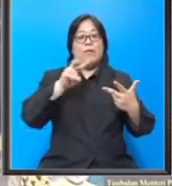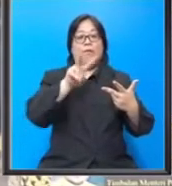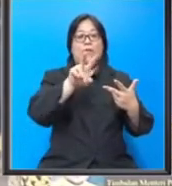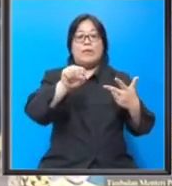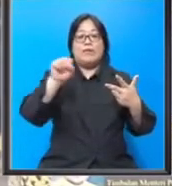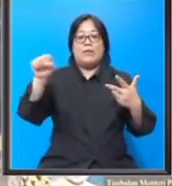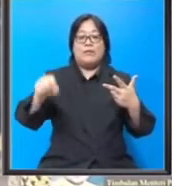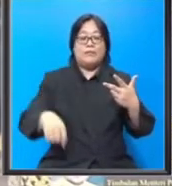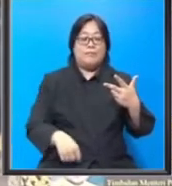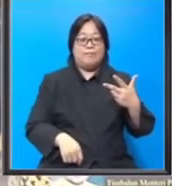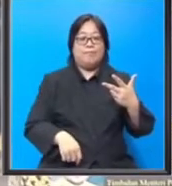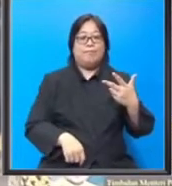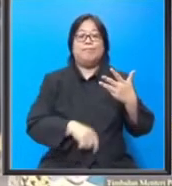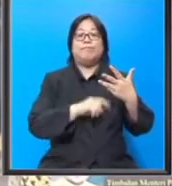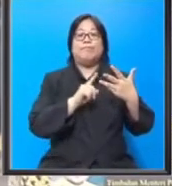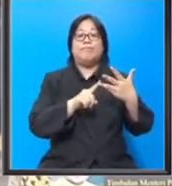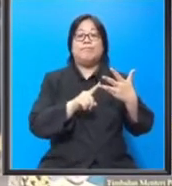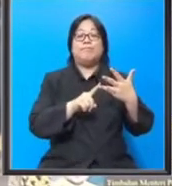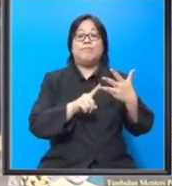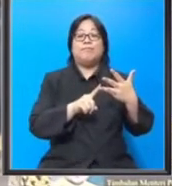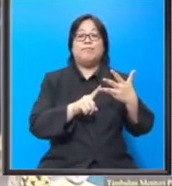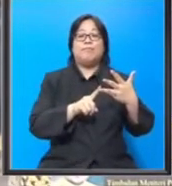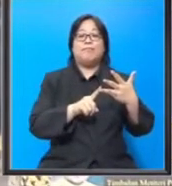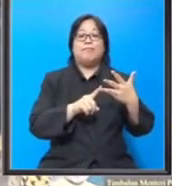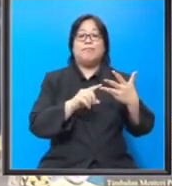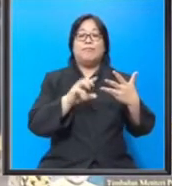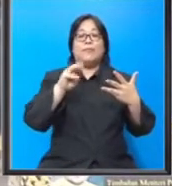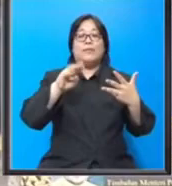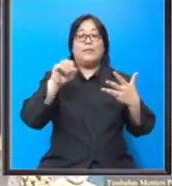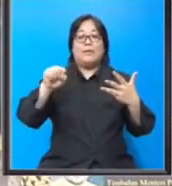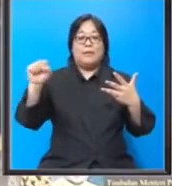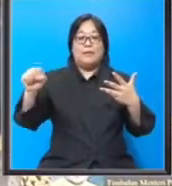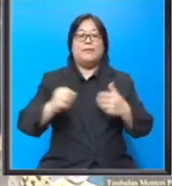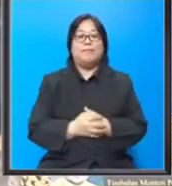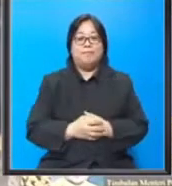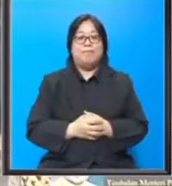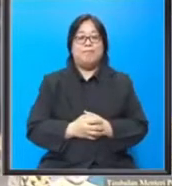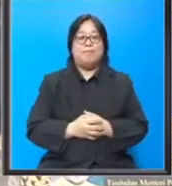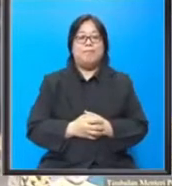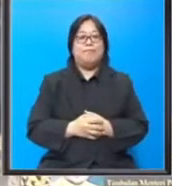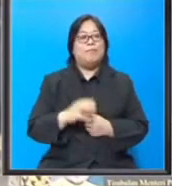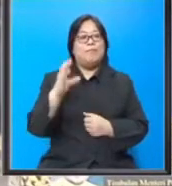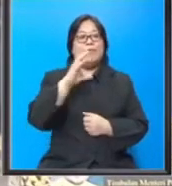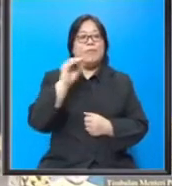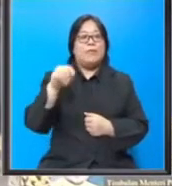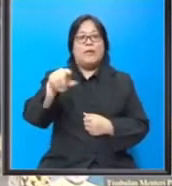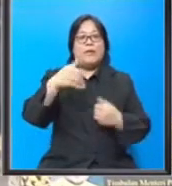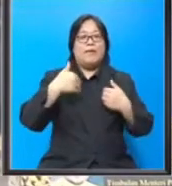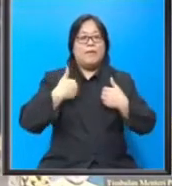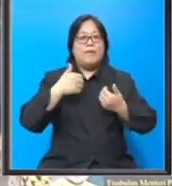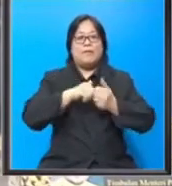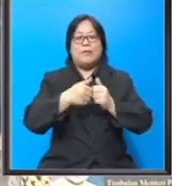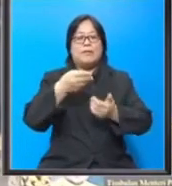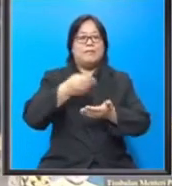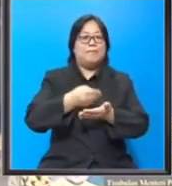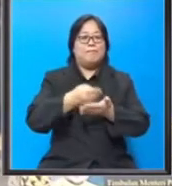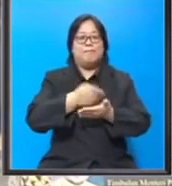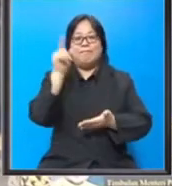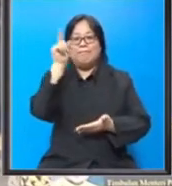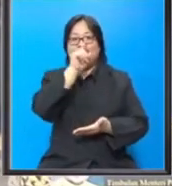separations kimia S1 dan muncul seperti ownskin MSS strusnya syariah yang mengalami masalah keuangan